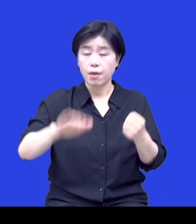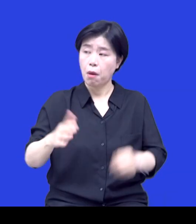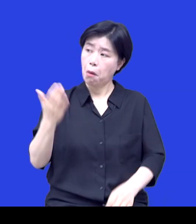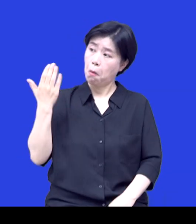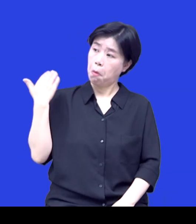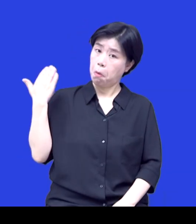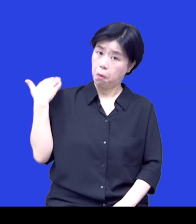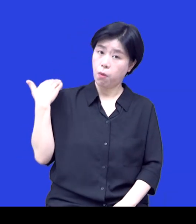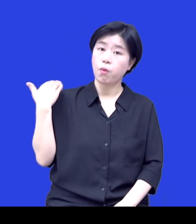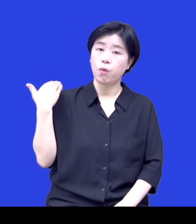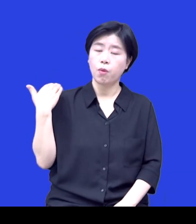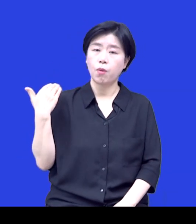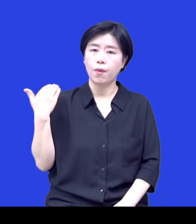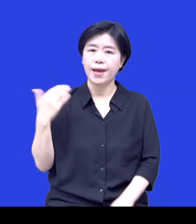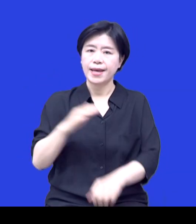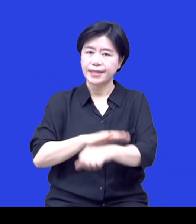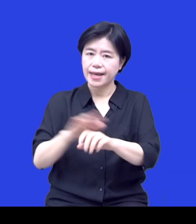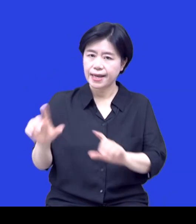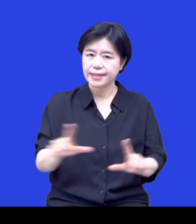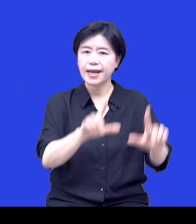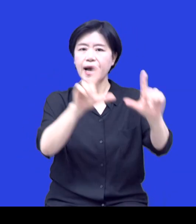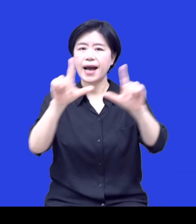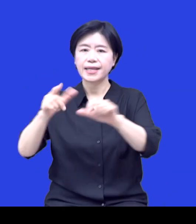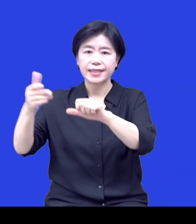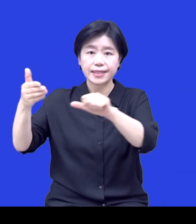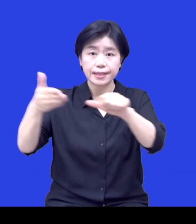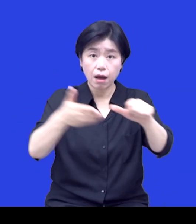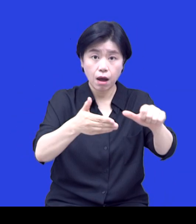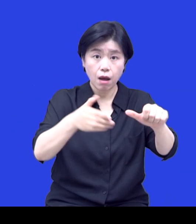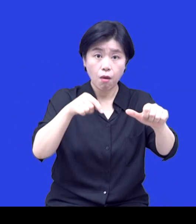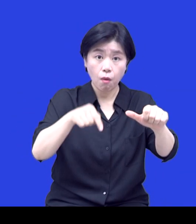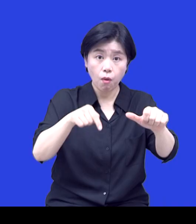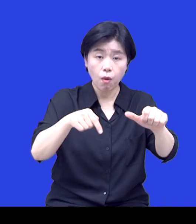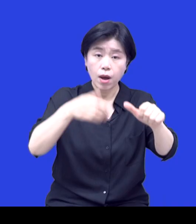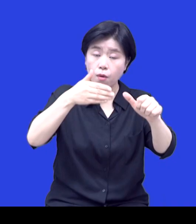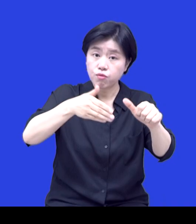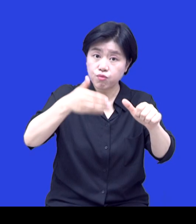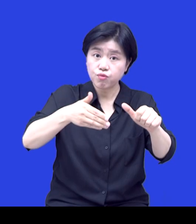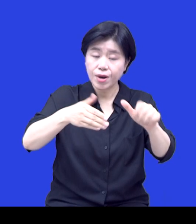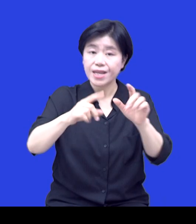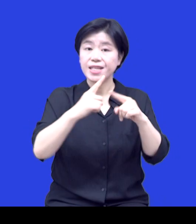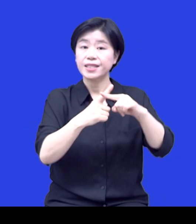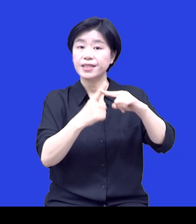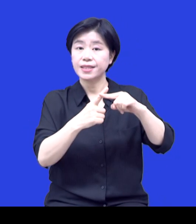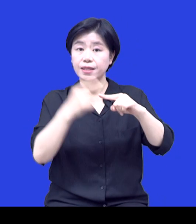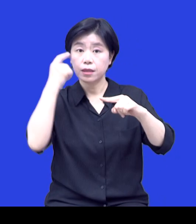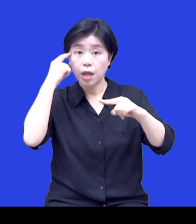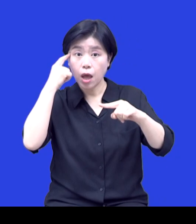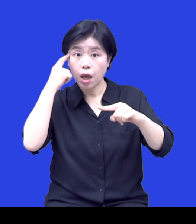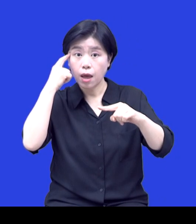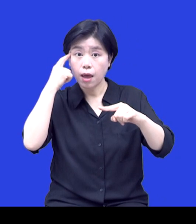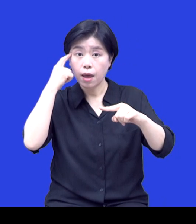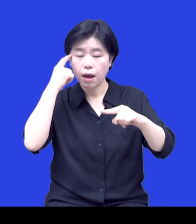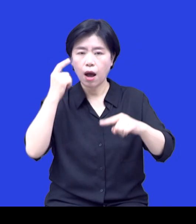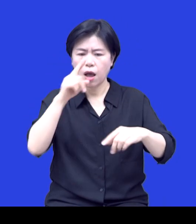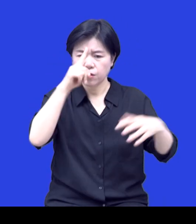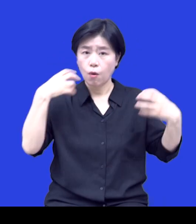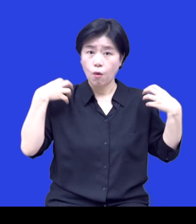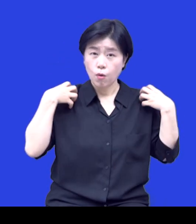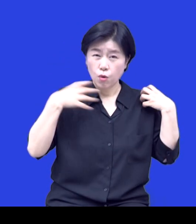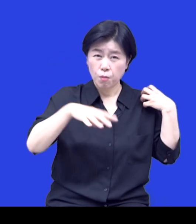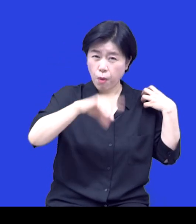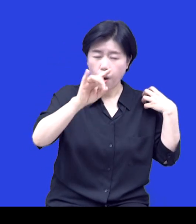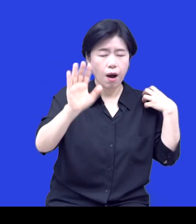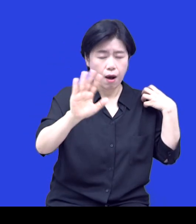들어오면서부터 이제 잘 살아 보세라는 말 이런 말 네. 한국 역사에 나와본 적이 없어요. 그렇죠, 그렇죠. 사실은 그게 정부에서 하기 전에